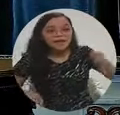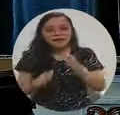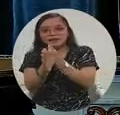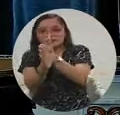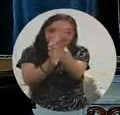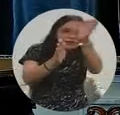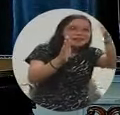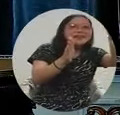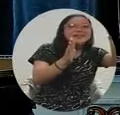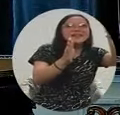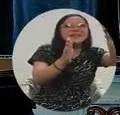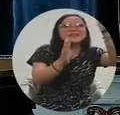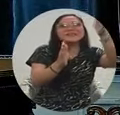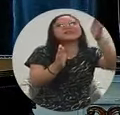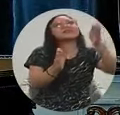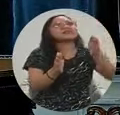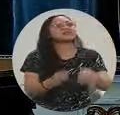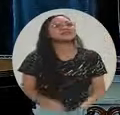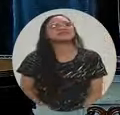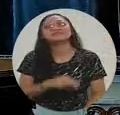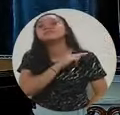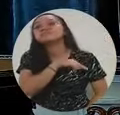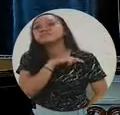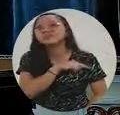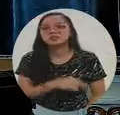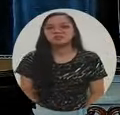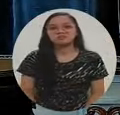Nya, yeah, mga sawa ka? Huwag na, pwede.